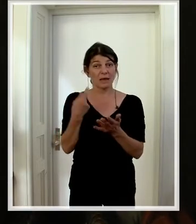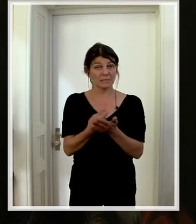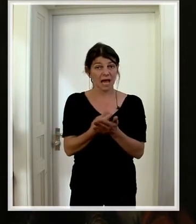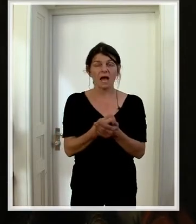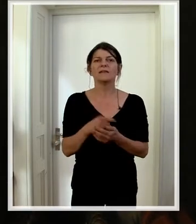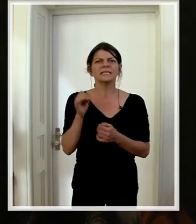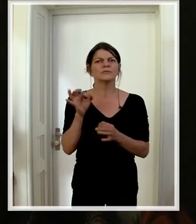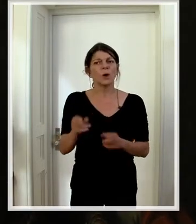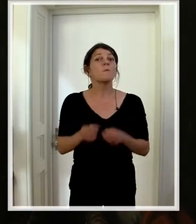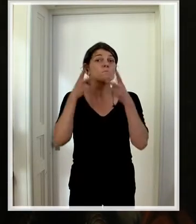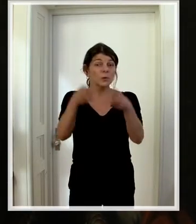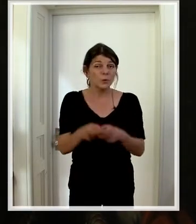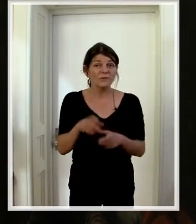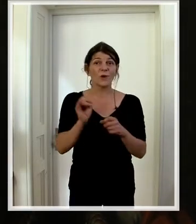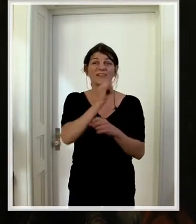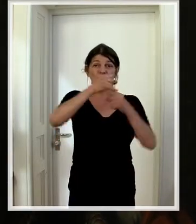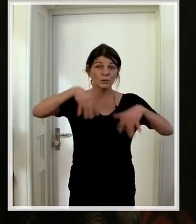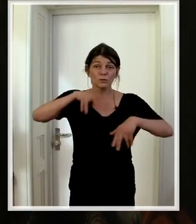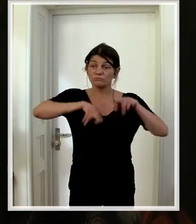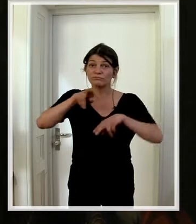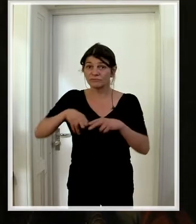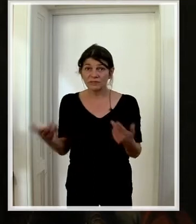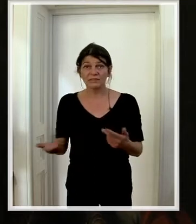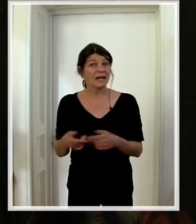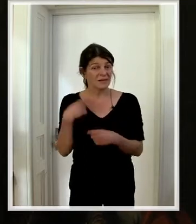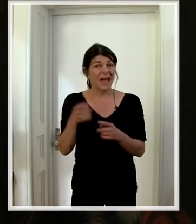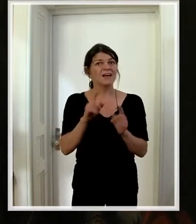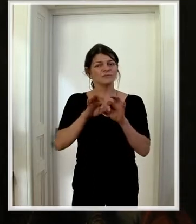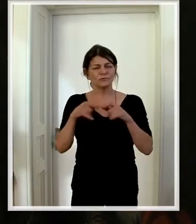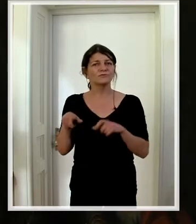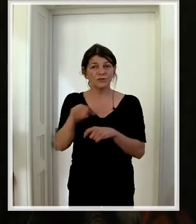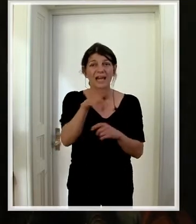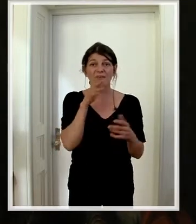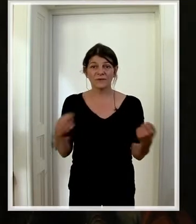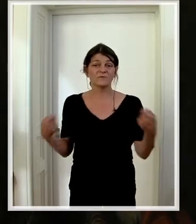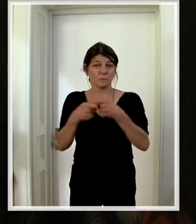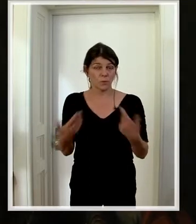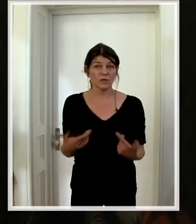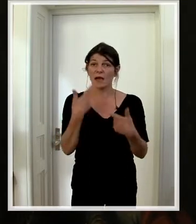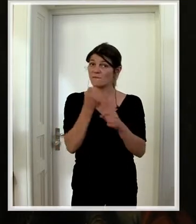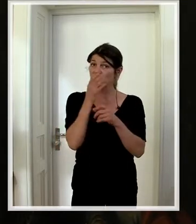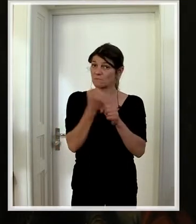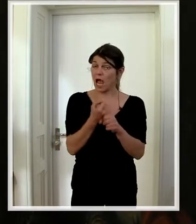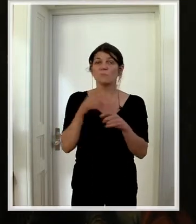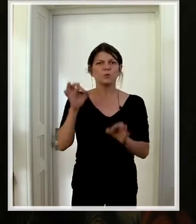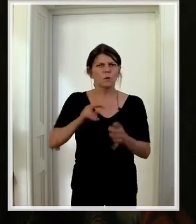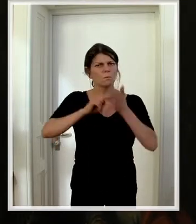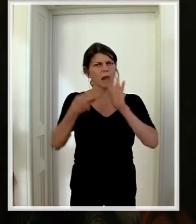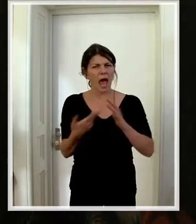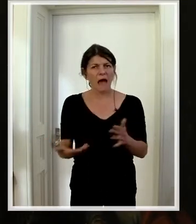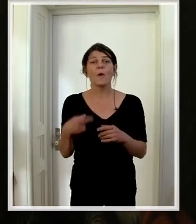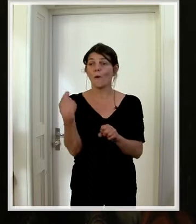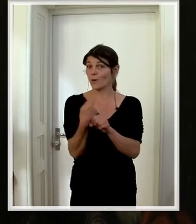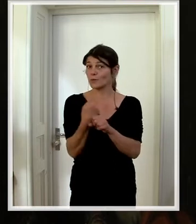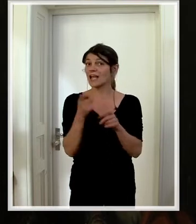auch in Brückeninfrastruktur und in andere Sachen. Dort wird die Strecke geschlossen und dann wird etwas gemacht. Und das muss gut geplant sein und da fallen natürlich auch